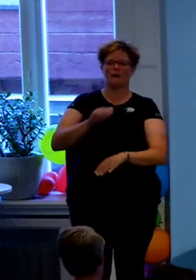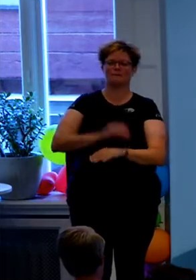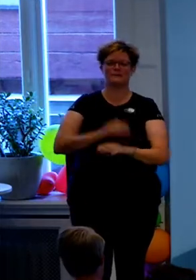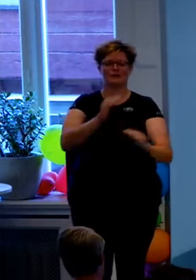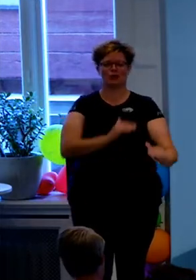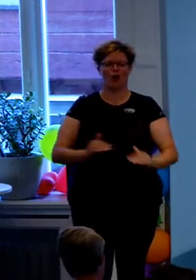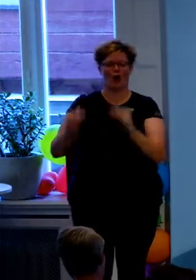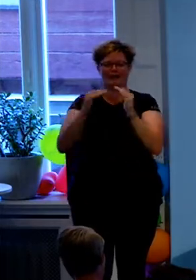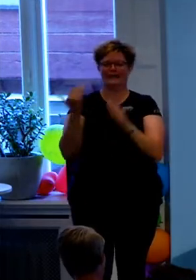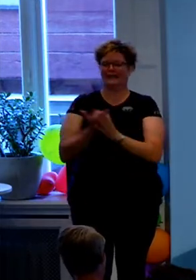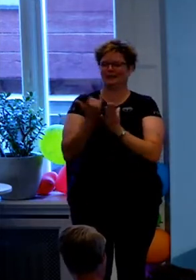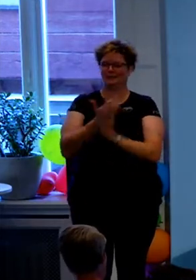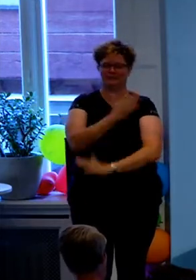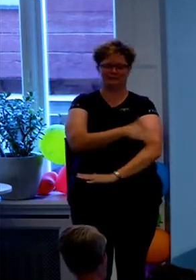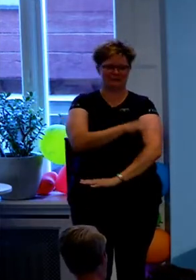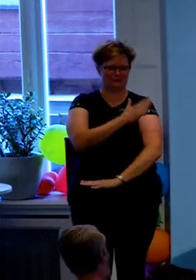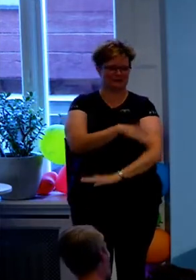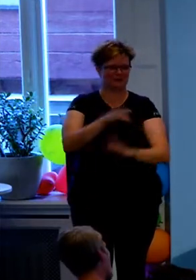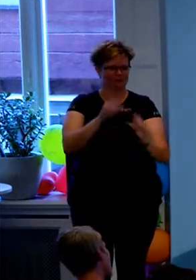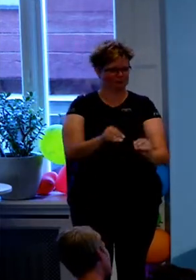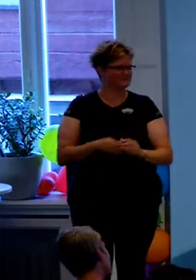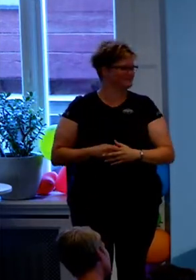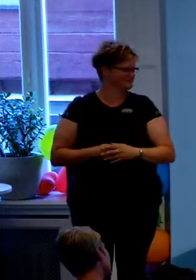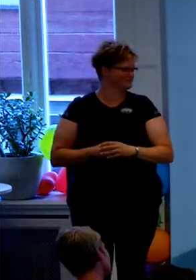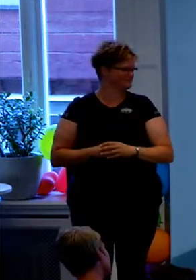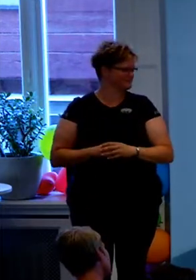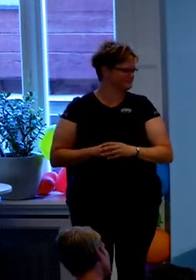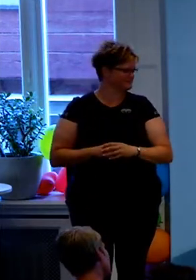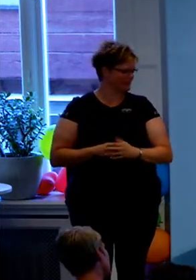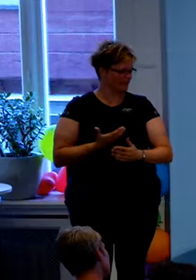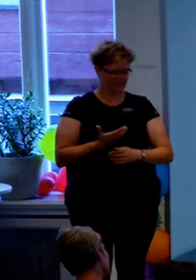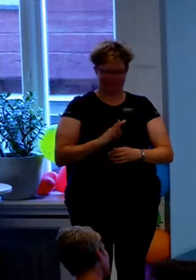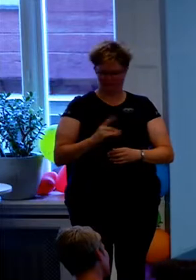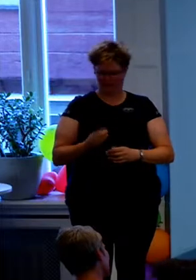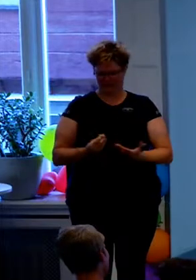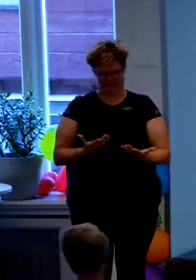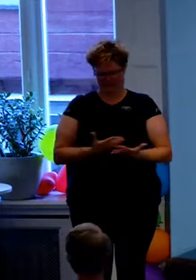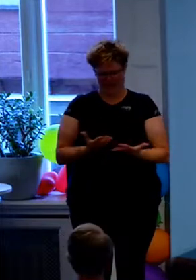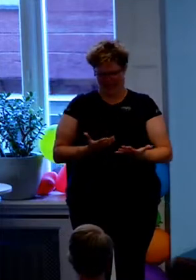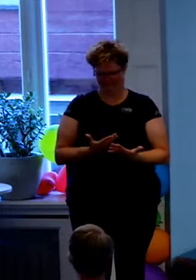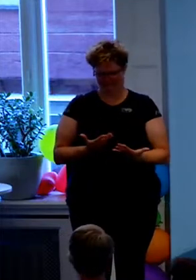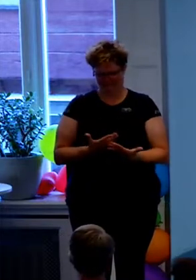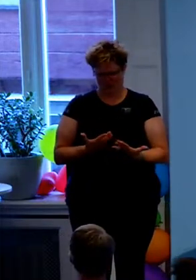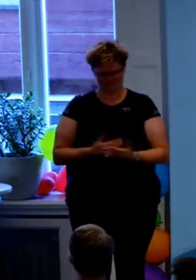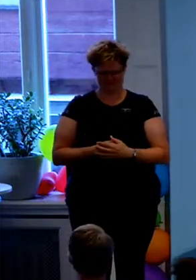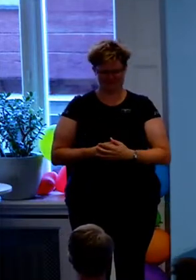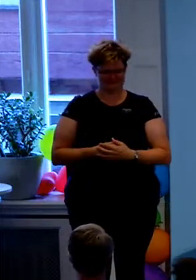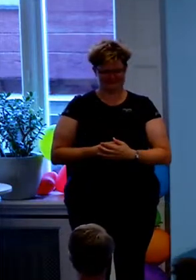Kompetenshöjning på inom personalen. Kan jag... Nej, men Camilla, vad är jag på väg att säga nu?